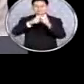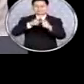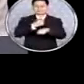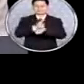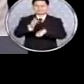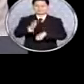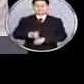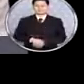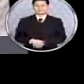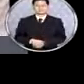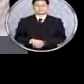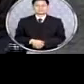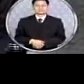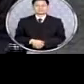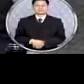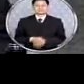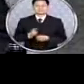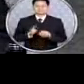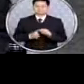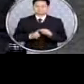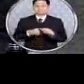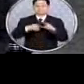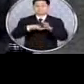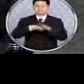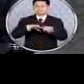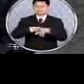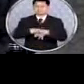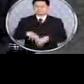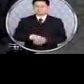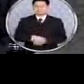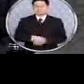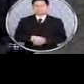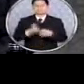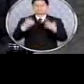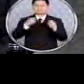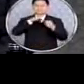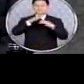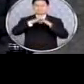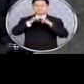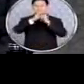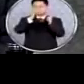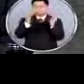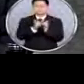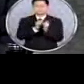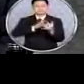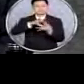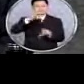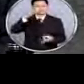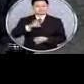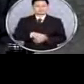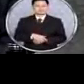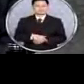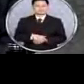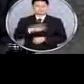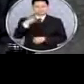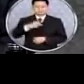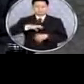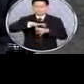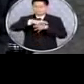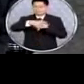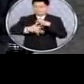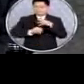是1分30秒。 没有错，文化是一个民族的灵魂，更是我们全世